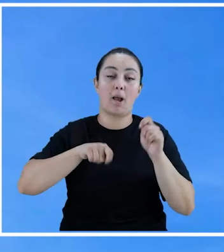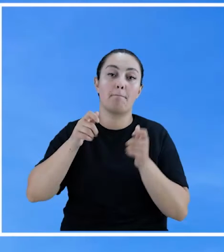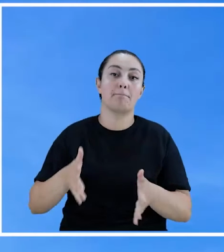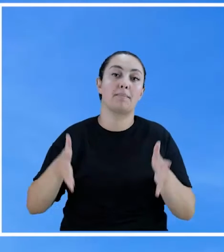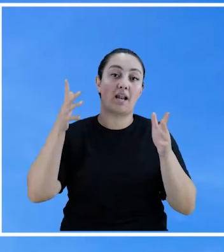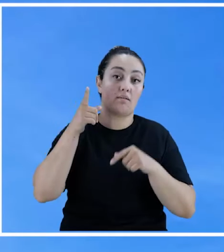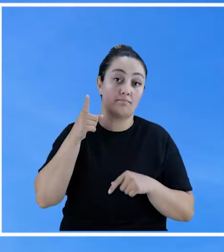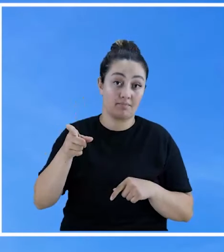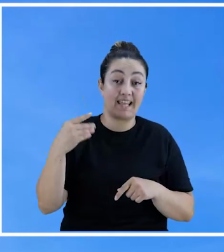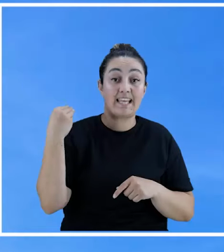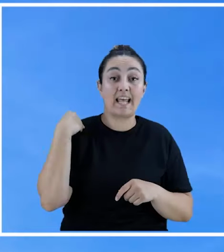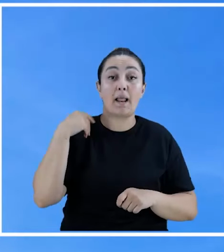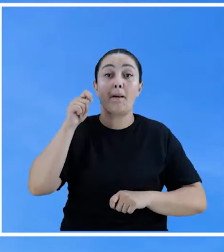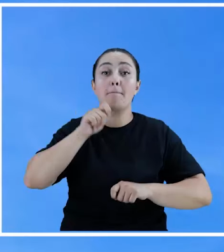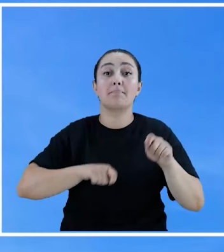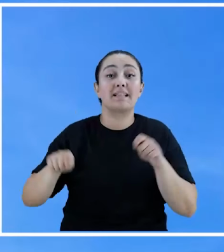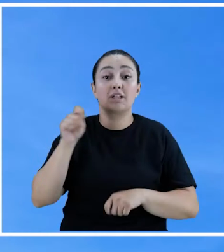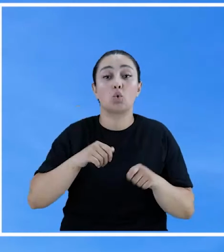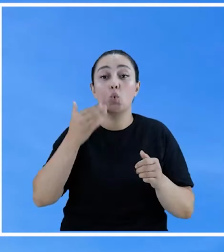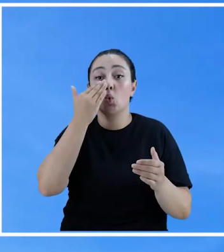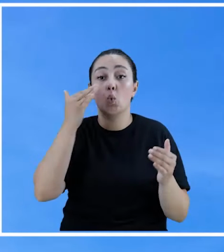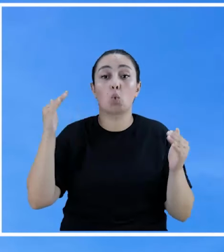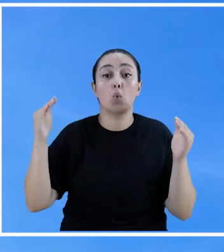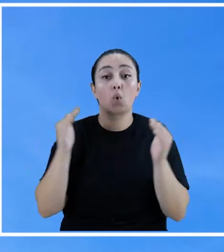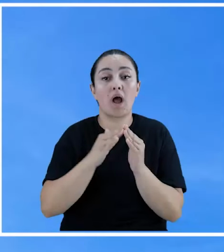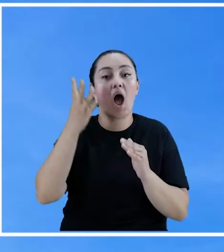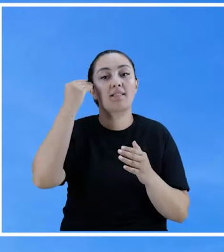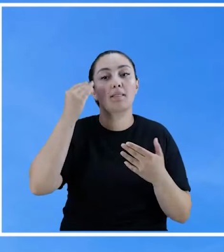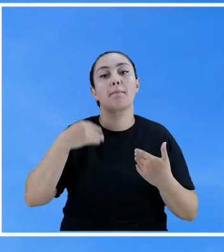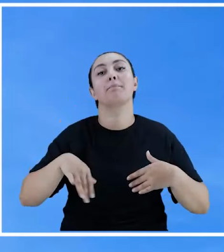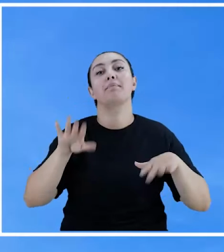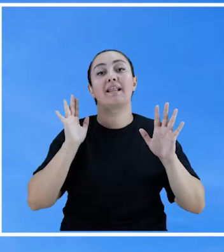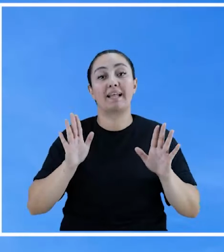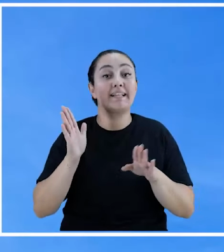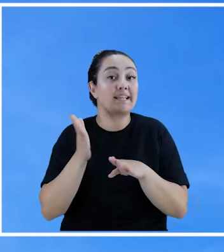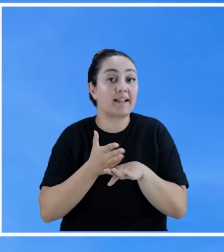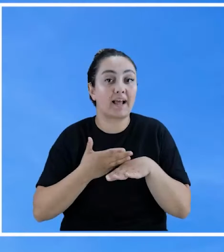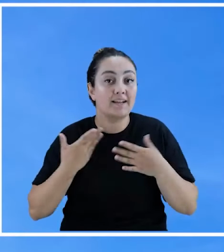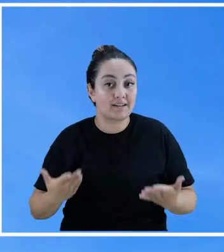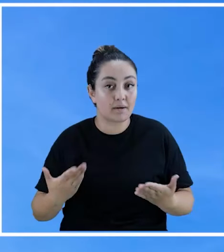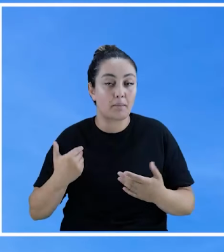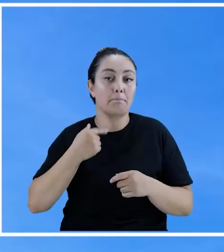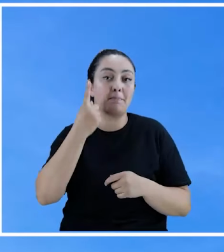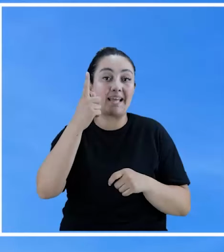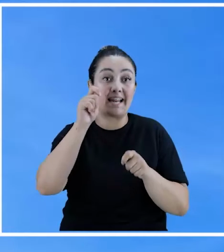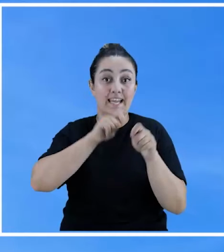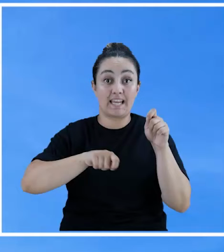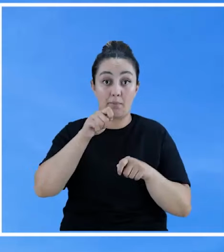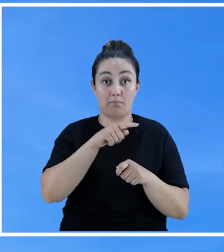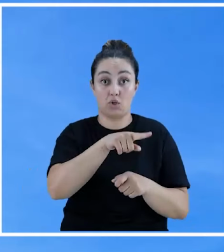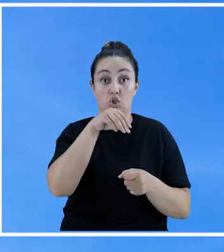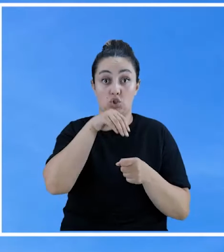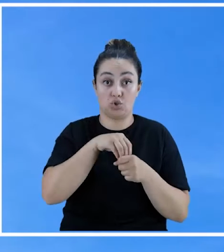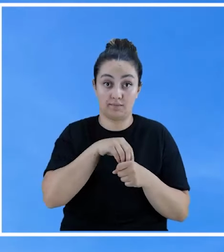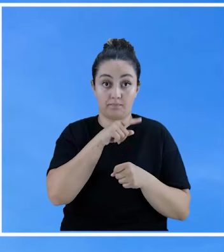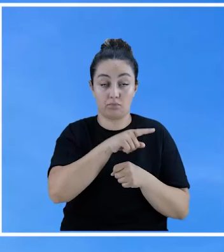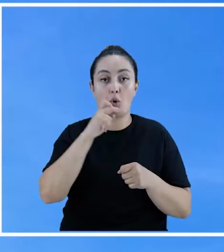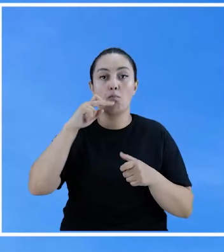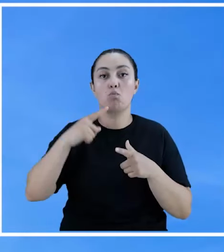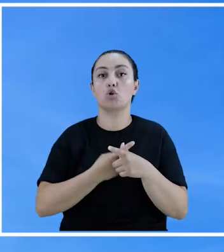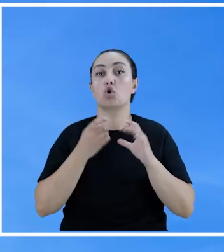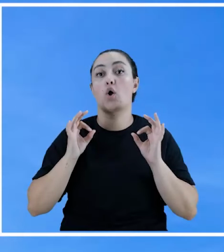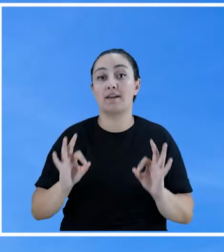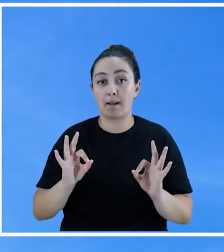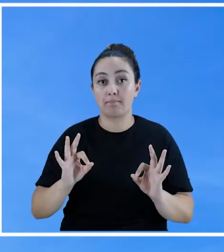yapılan binaların. Fakat yeni yapılmış olması da uygun olduğu anlamına gelmez. Çünkü bir yapı yapılırken